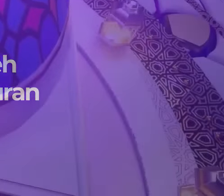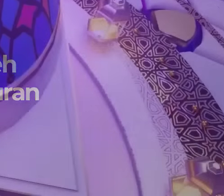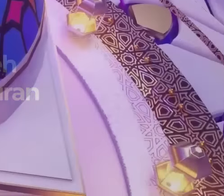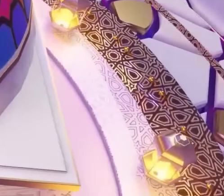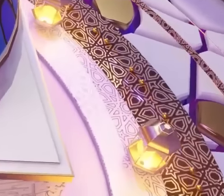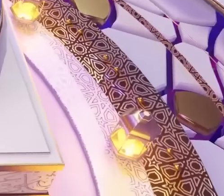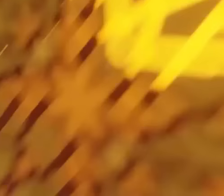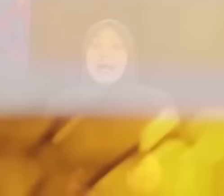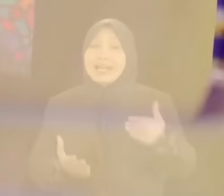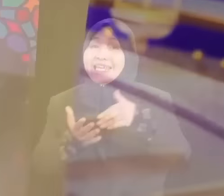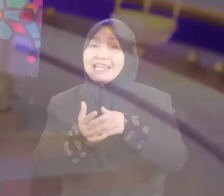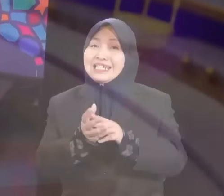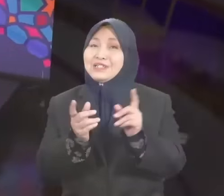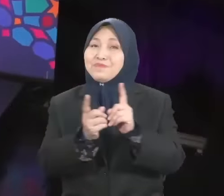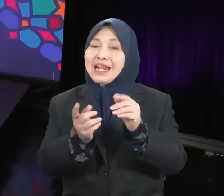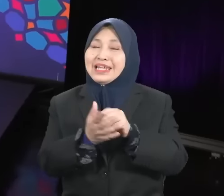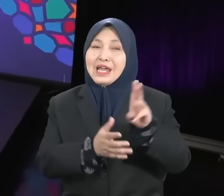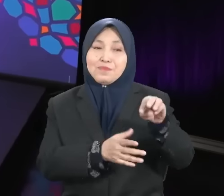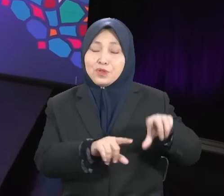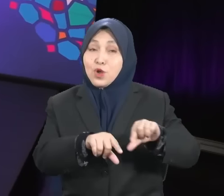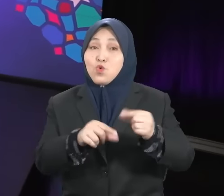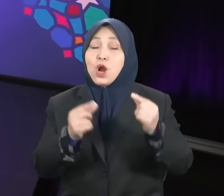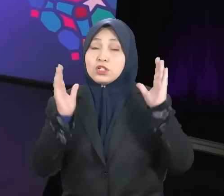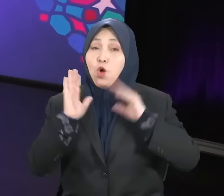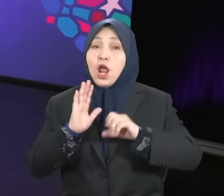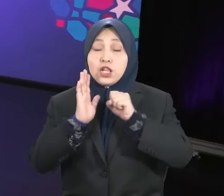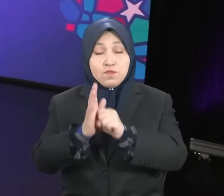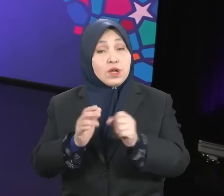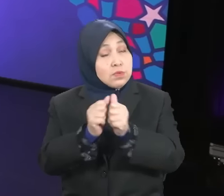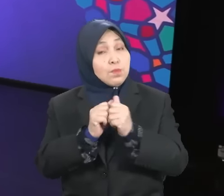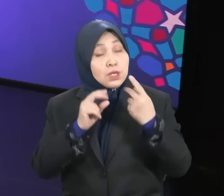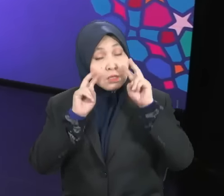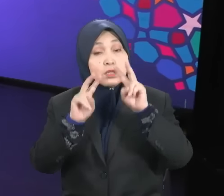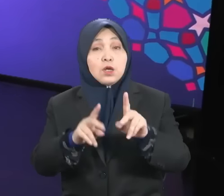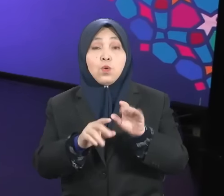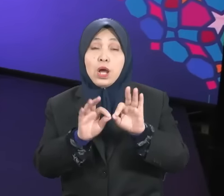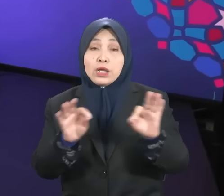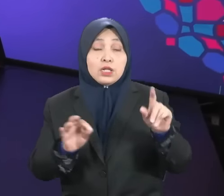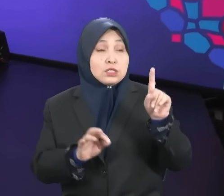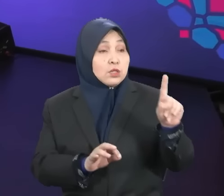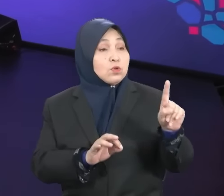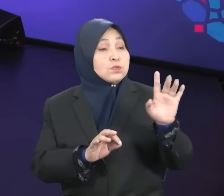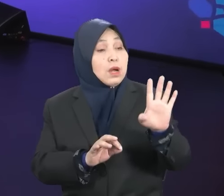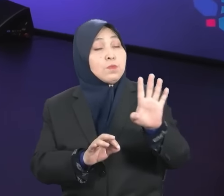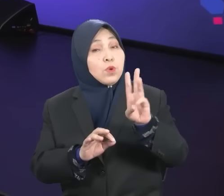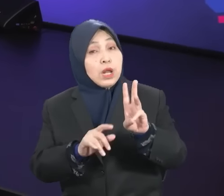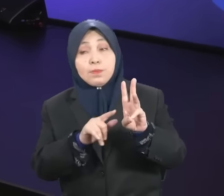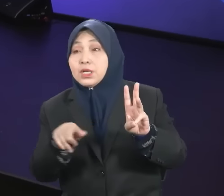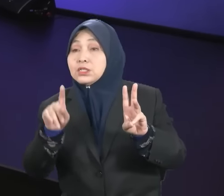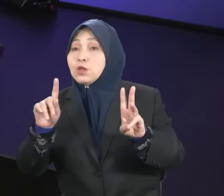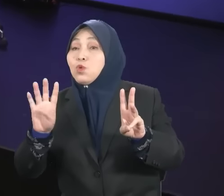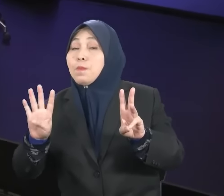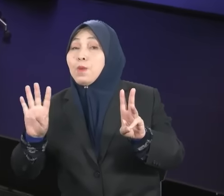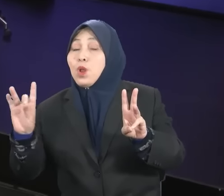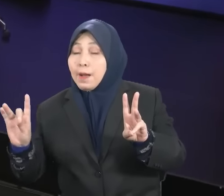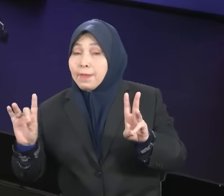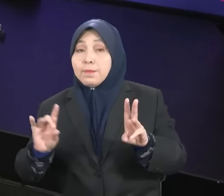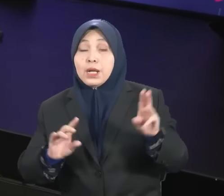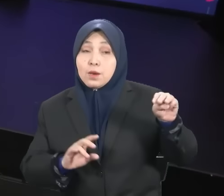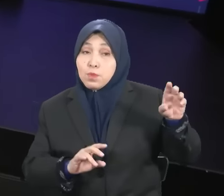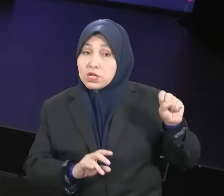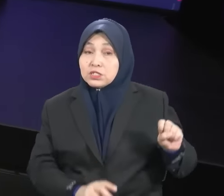Mari kita adalah hari ini sama-sama kita melihat kepada ayat 146 hingga ayat 148 pada halaman 23